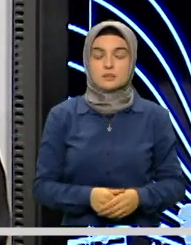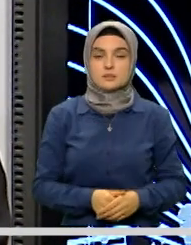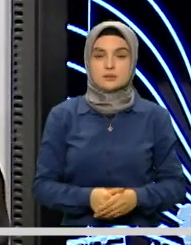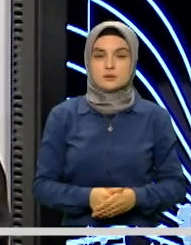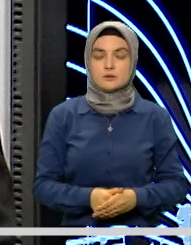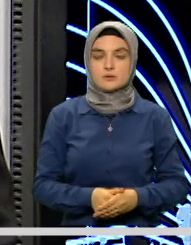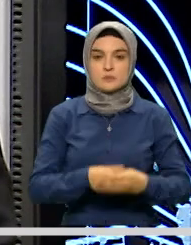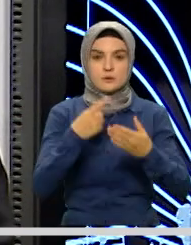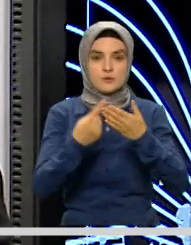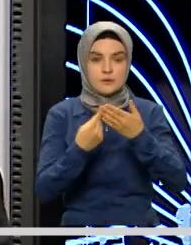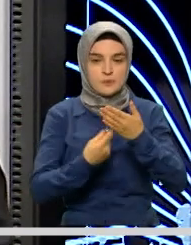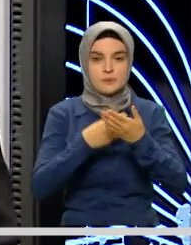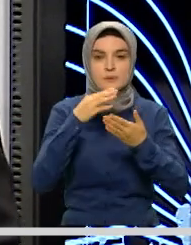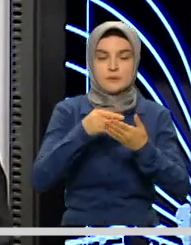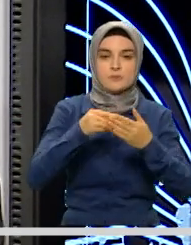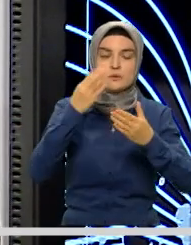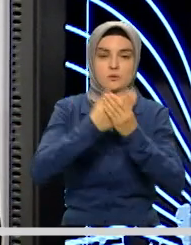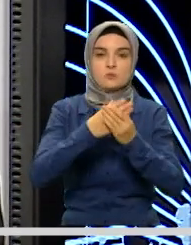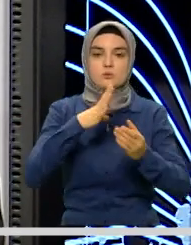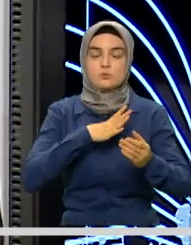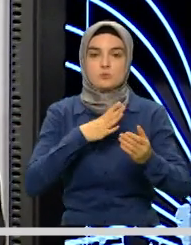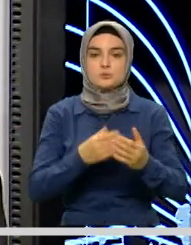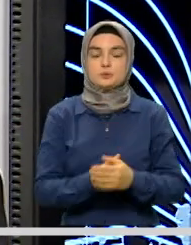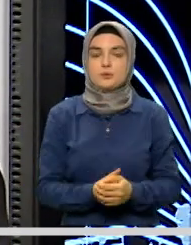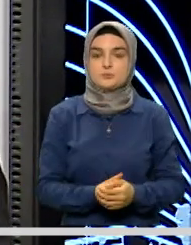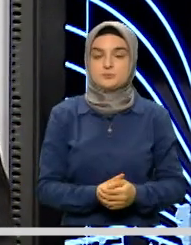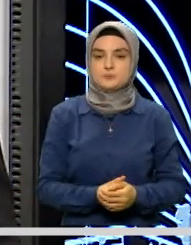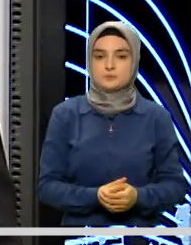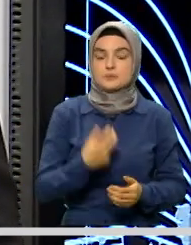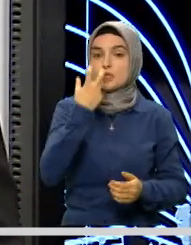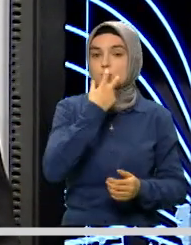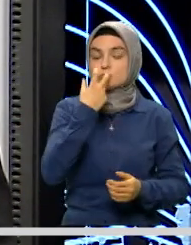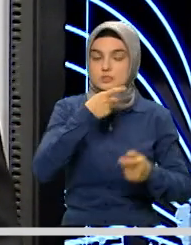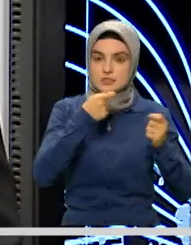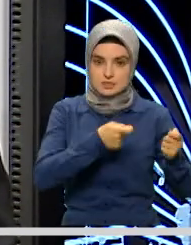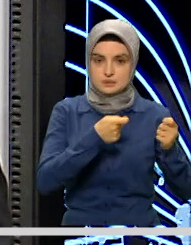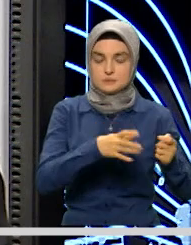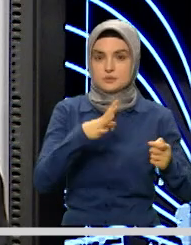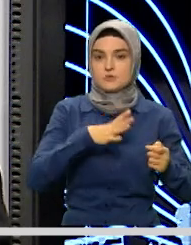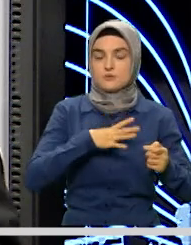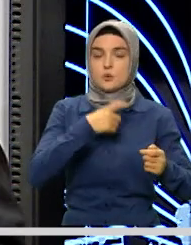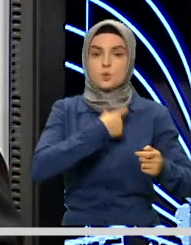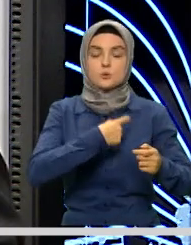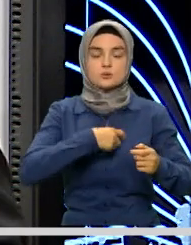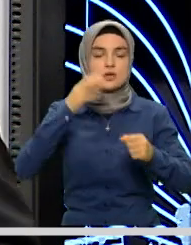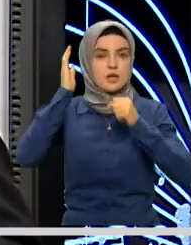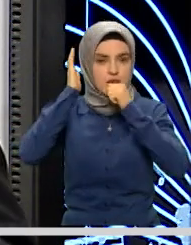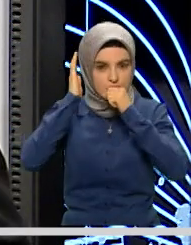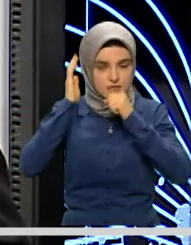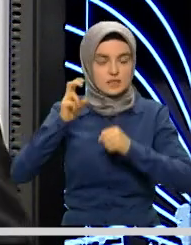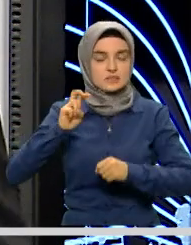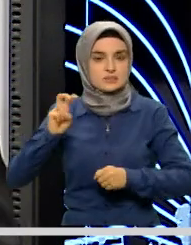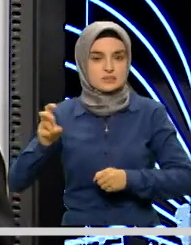huruflarda dini musiki eğitimlerimiz var. Hüsnü tilavet eğitimlerinde dini musiki eğitimlerimiz var. Özel ezan 80 saatlik